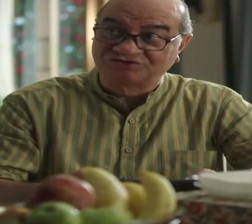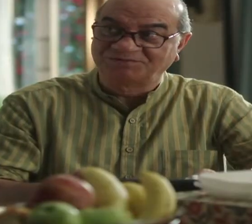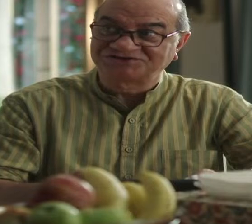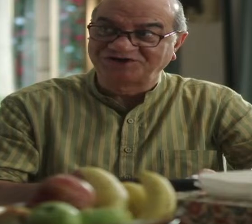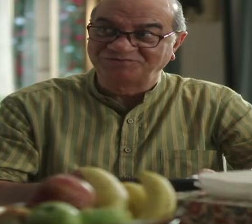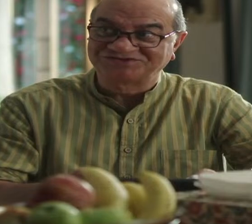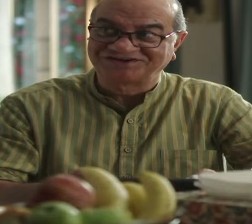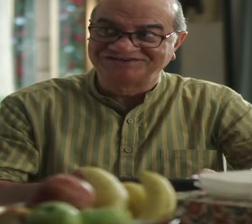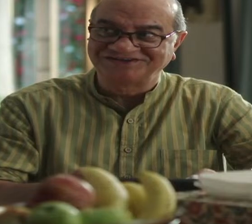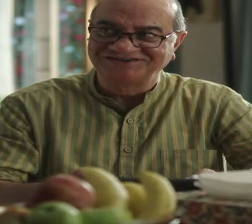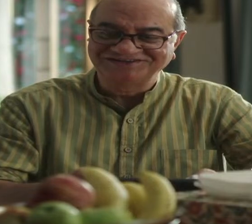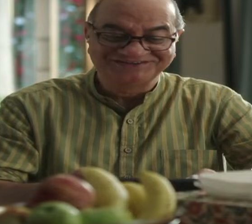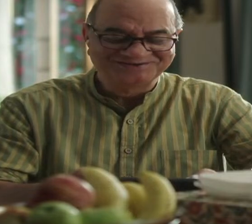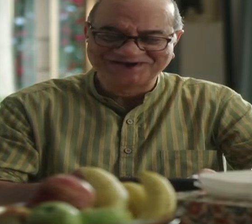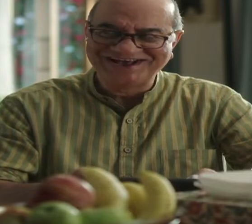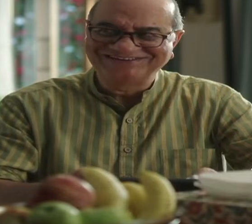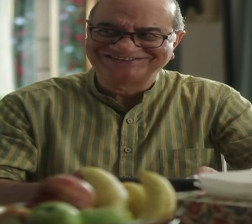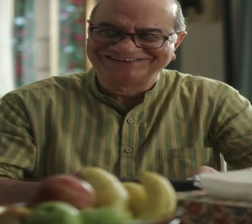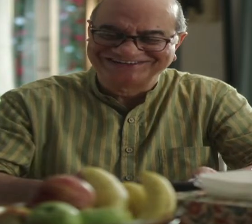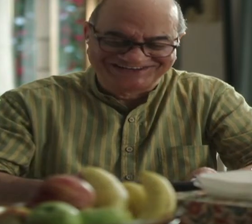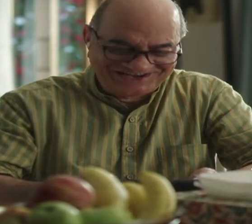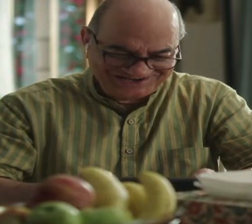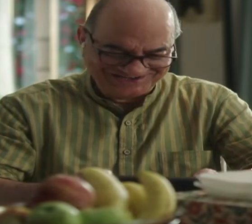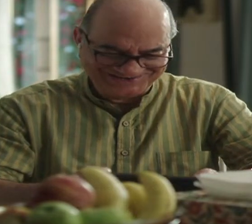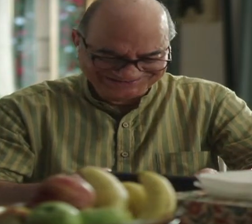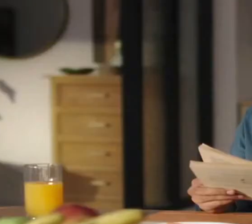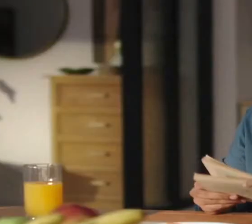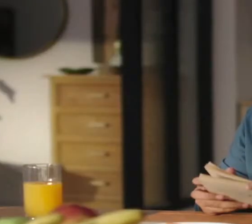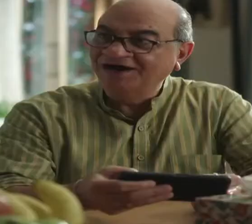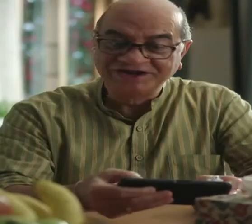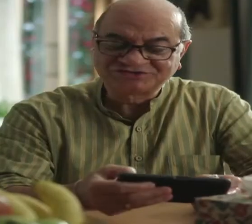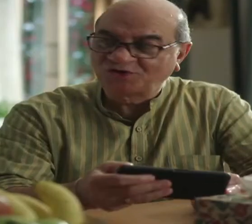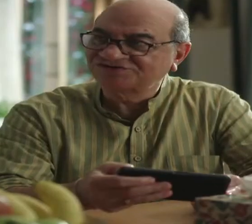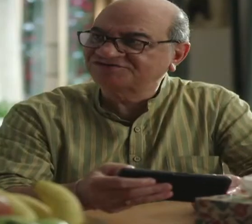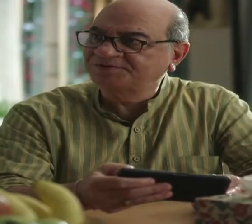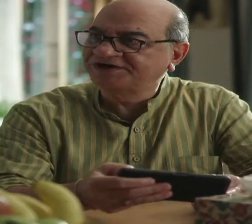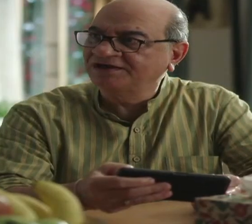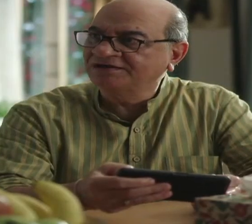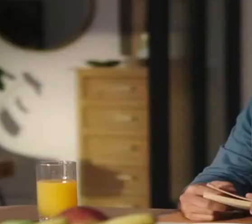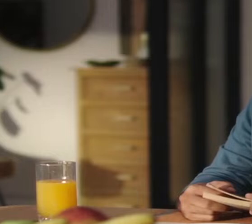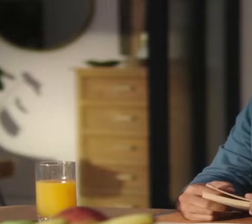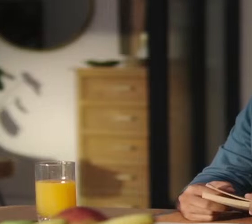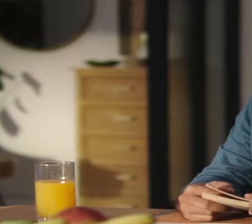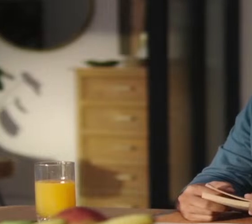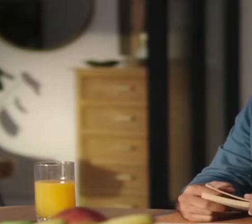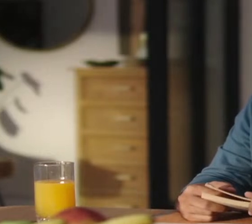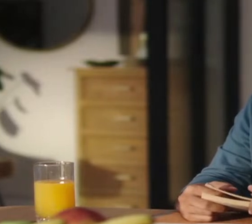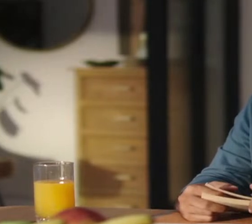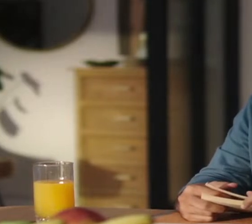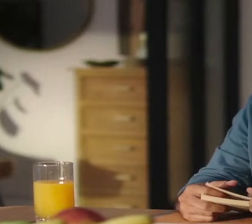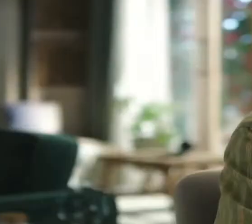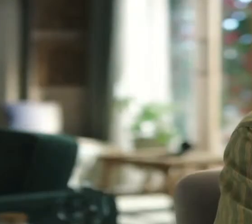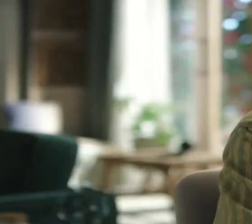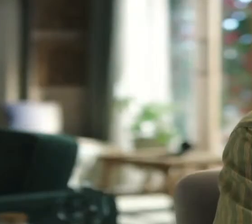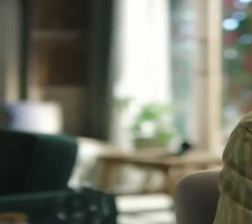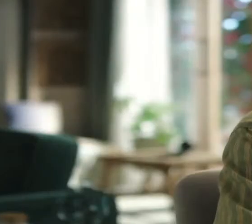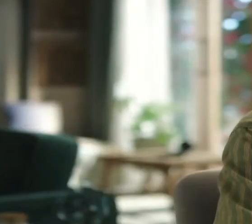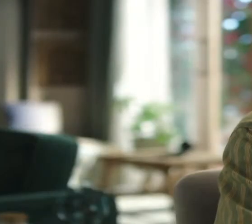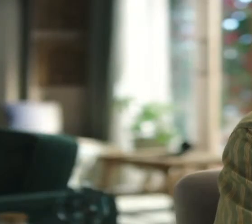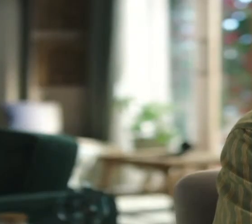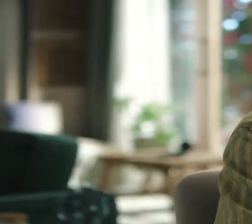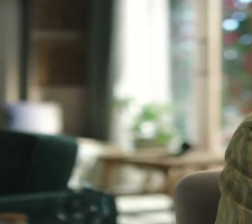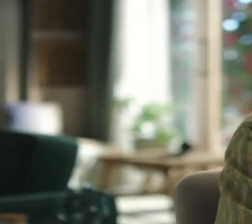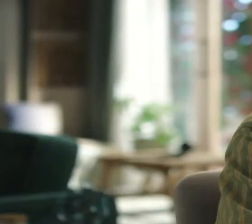बहुत सोच समझकर इन्वेस्ट करना चाहिए। बस थोड़ा सा ज्ञान ले रहा। किससे? अरे एक स्टॉक्स एक्सपर्ट है, मस्त एजुकेशनल वीडियोस बनाता है और